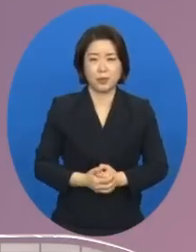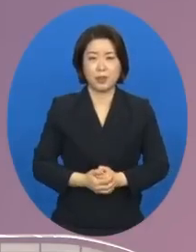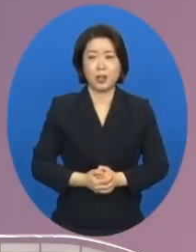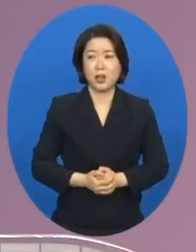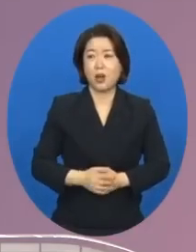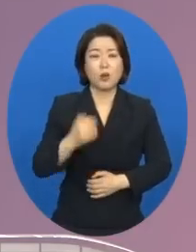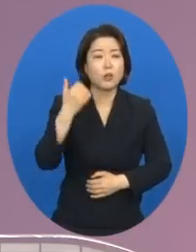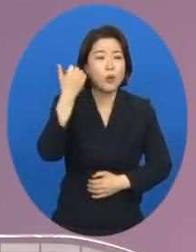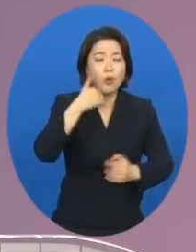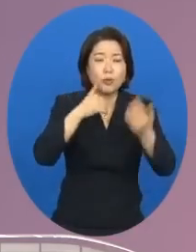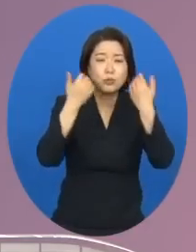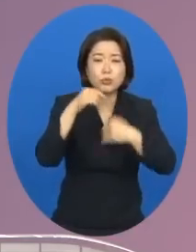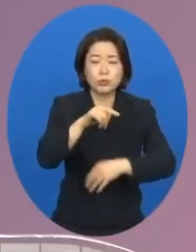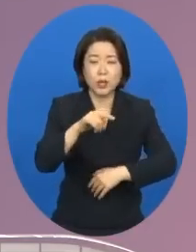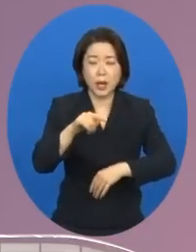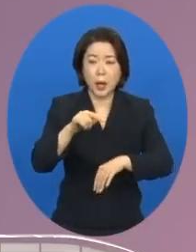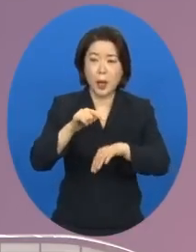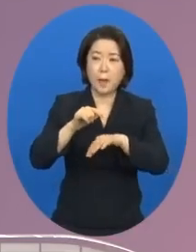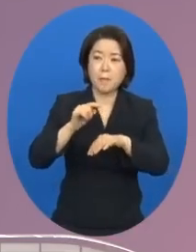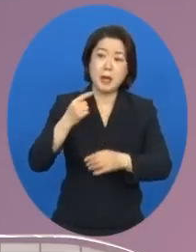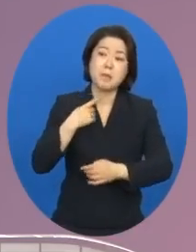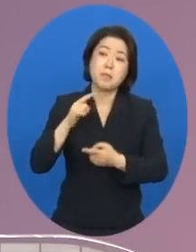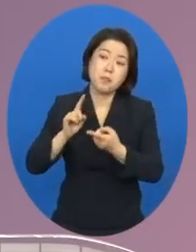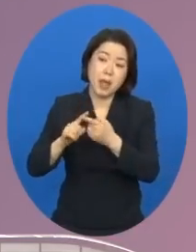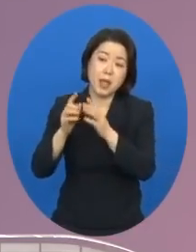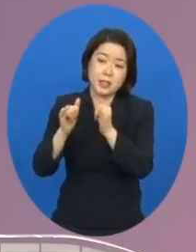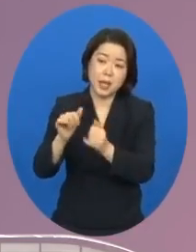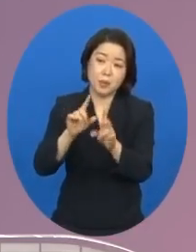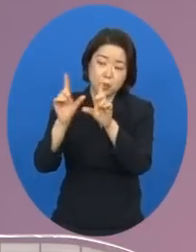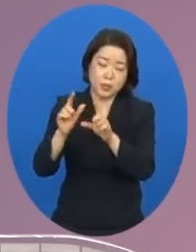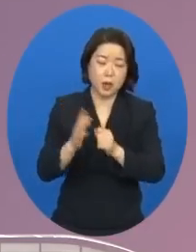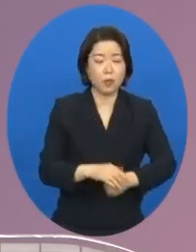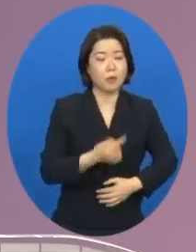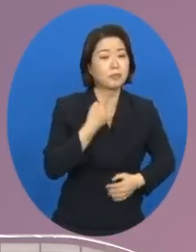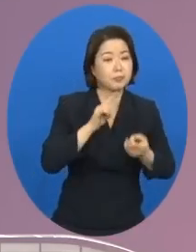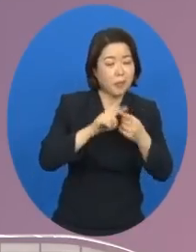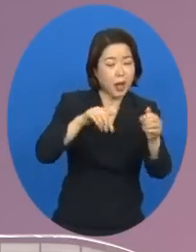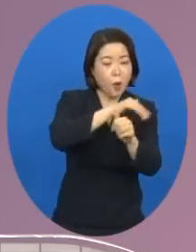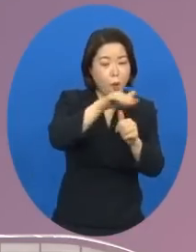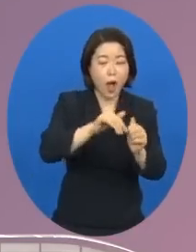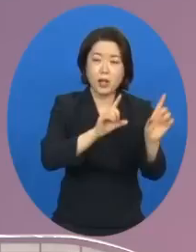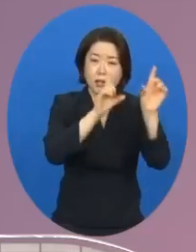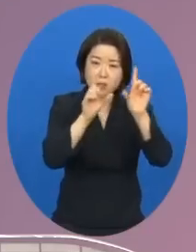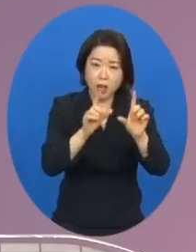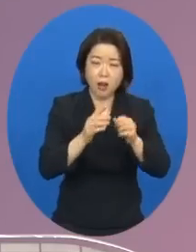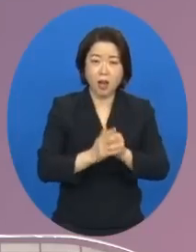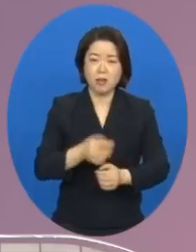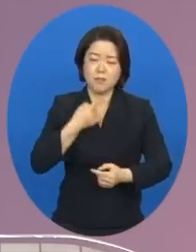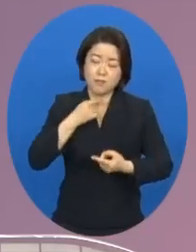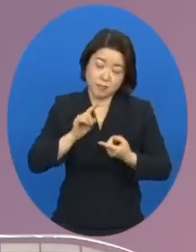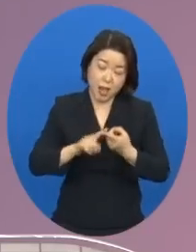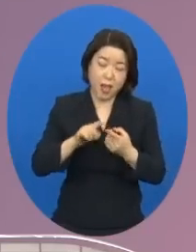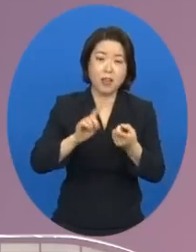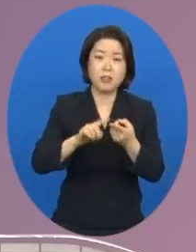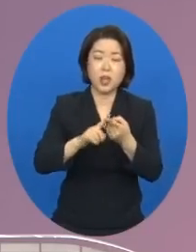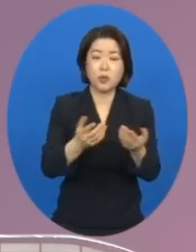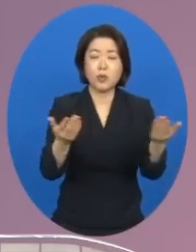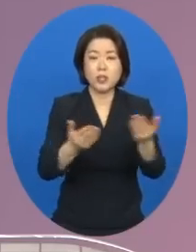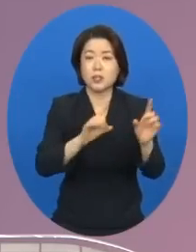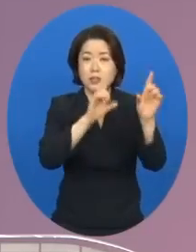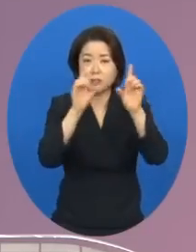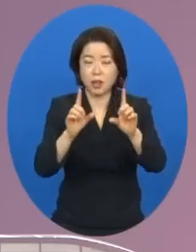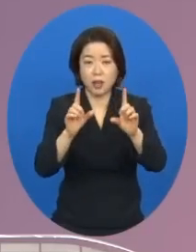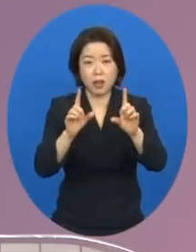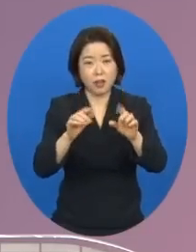어느 누가 마음에 드는 사람하고만 살고 마음에 드는 환경에서 살고 마음에 드는 일을 하면서 살